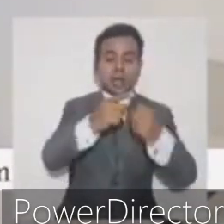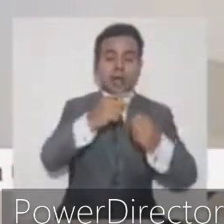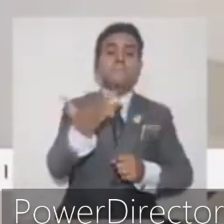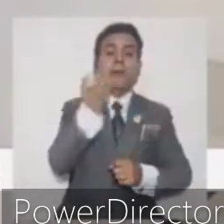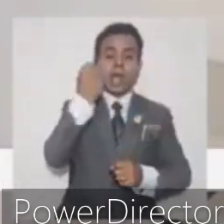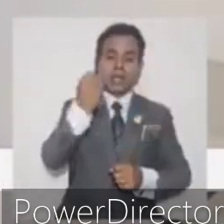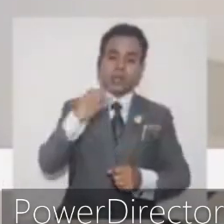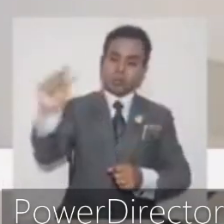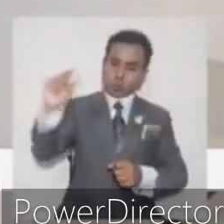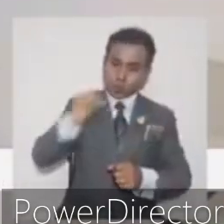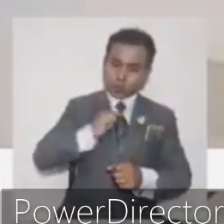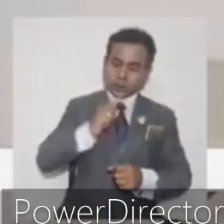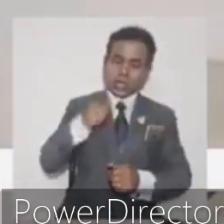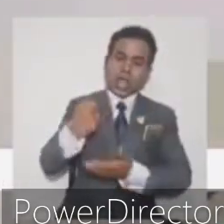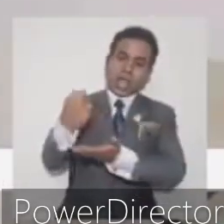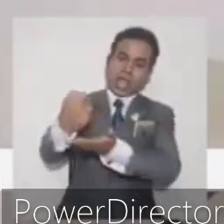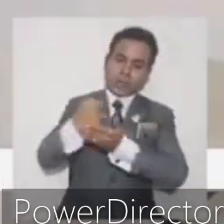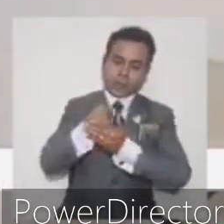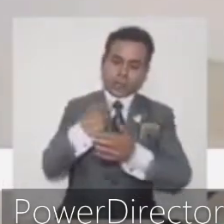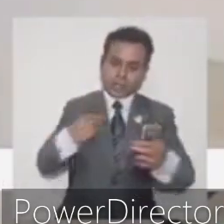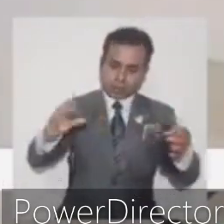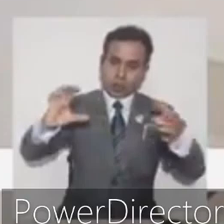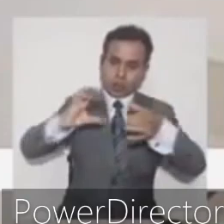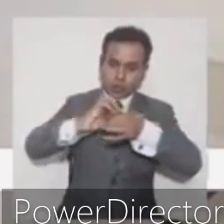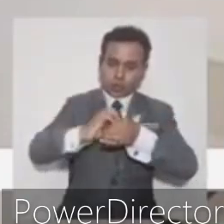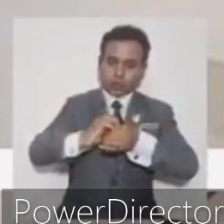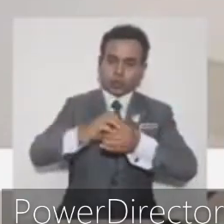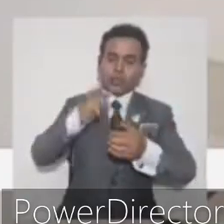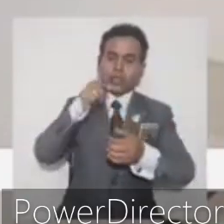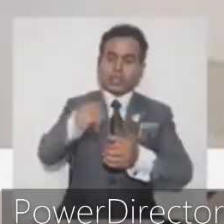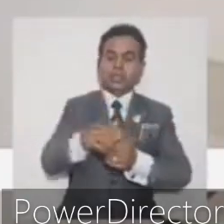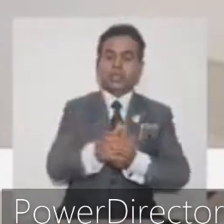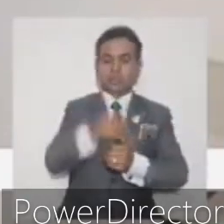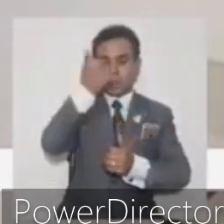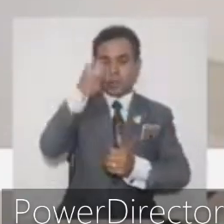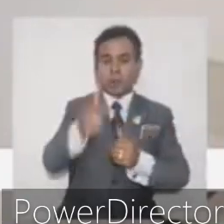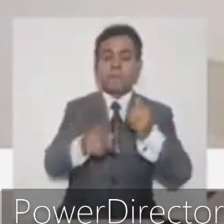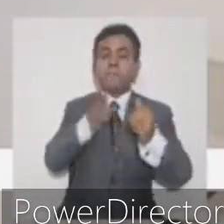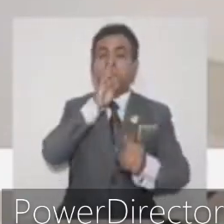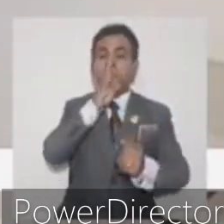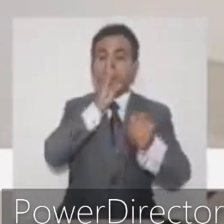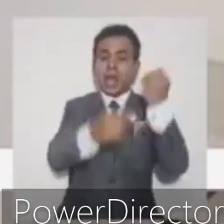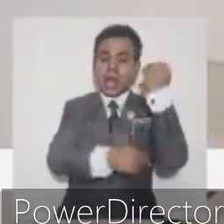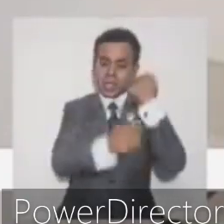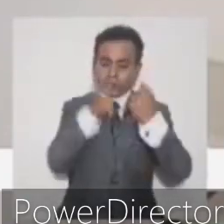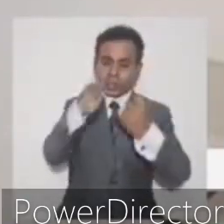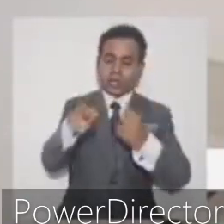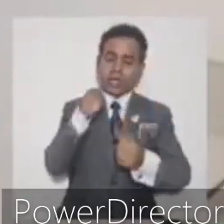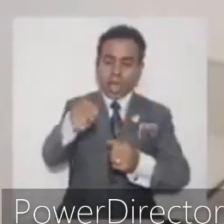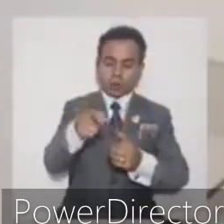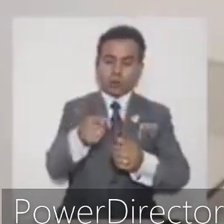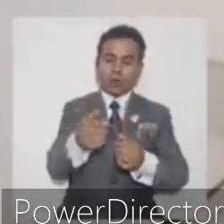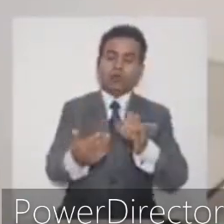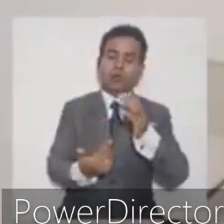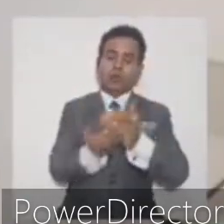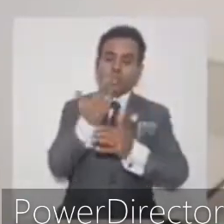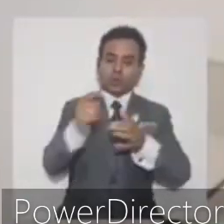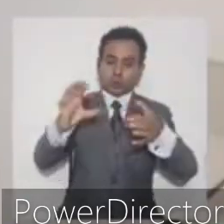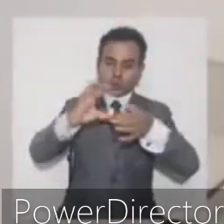কথাবার্তা চলছে। একটি হলো আনোয়ার মেডিকেল কলেজ হাসপাতাল এবং শাহাবুদ্দিন মেডিকেল কলেজ হাসপাতাল,